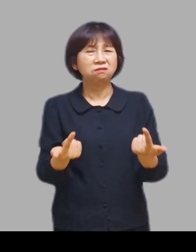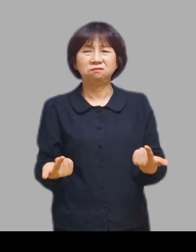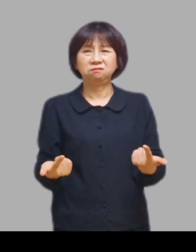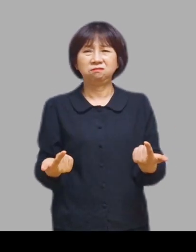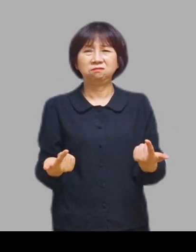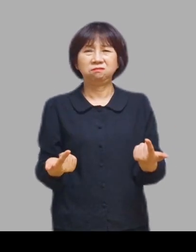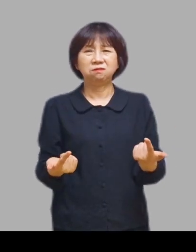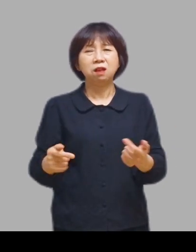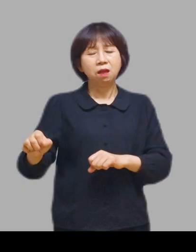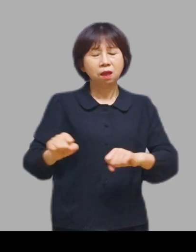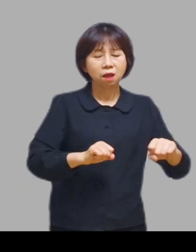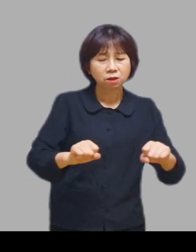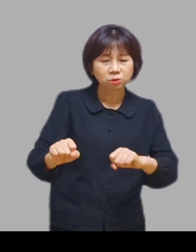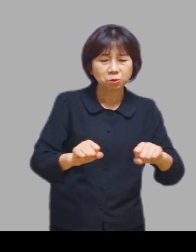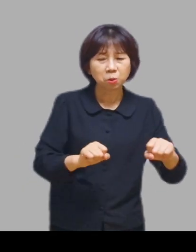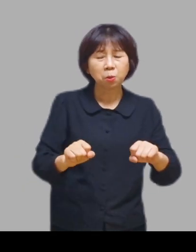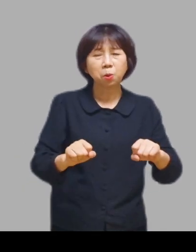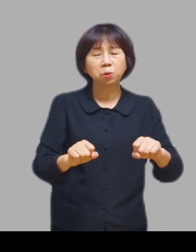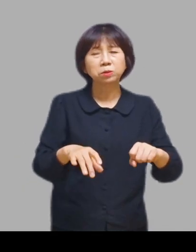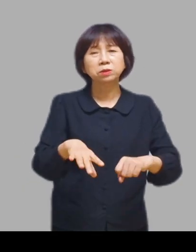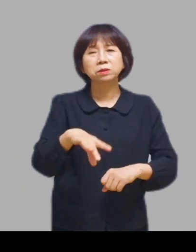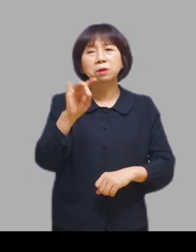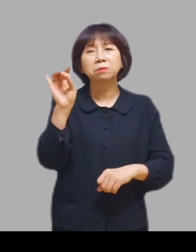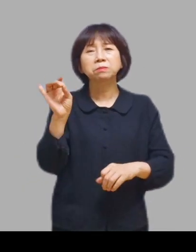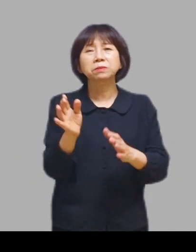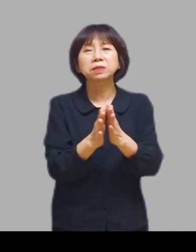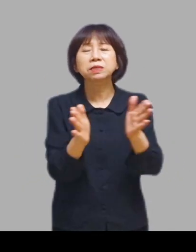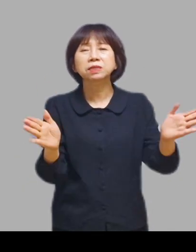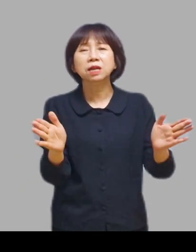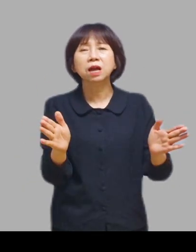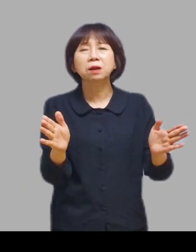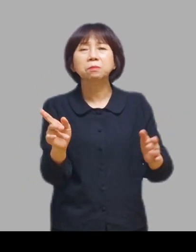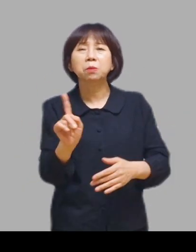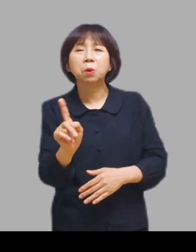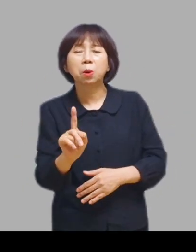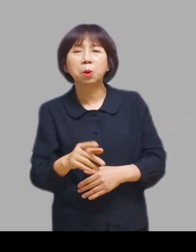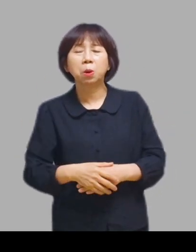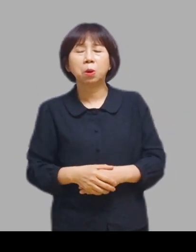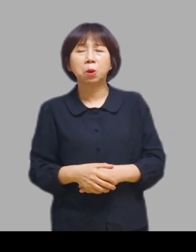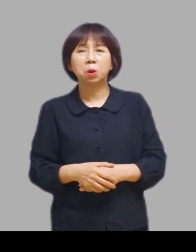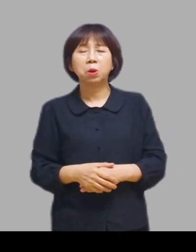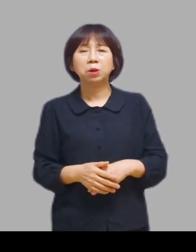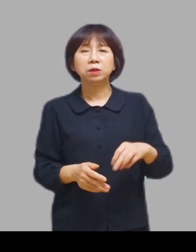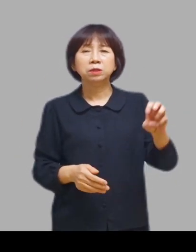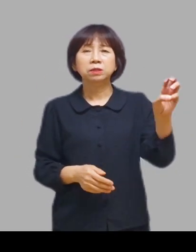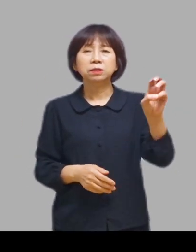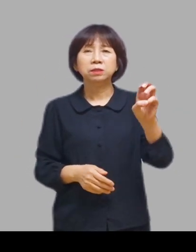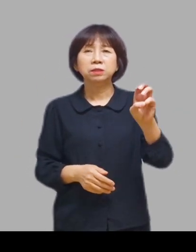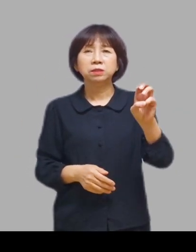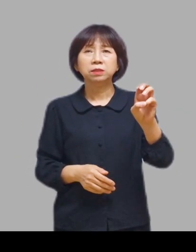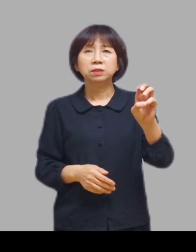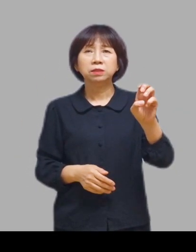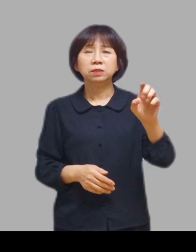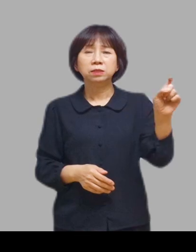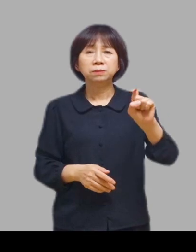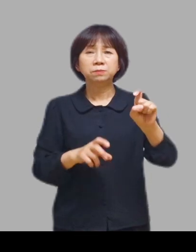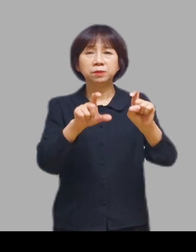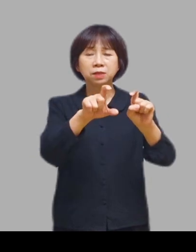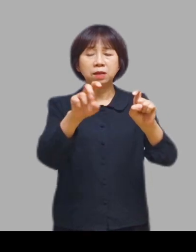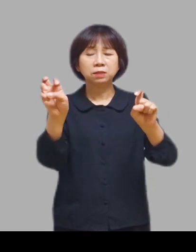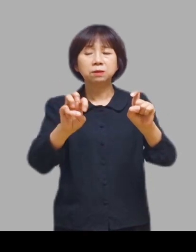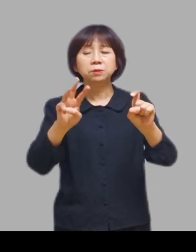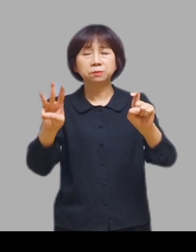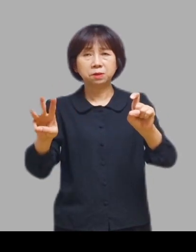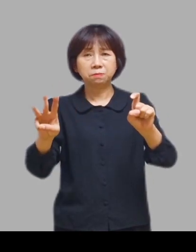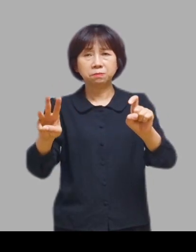그 사람의 행동이 어디에서 시작됐는지를 보여주고 있어요. 오늘 33절을 봤는데요. 어떤